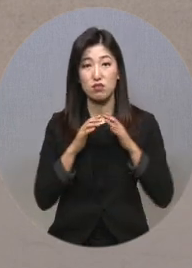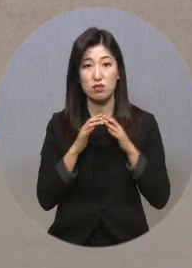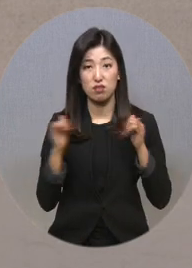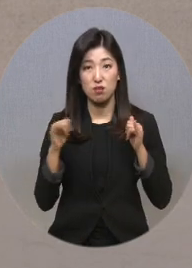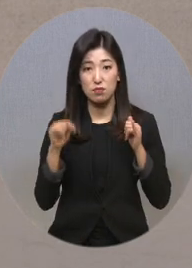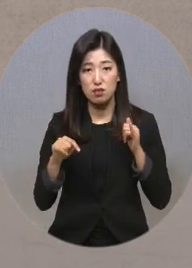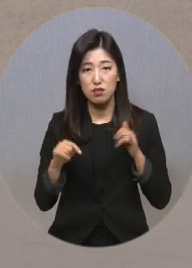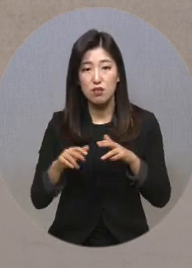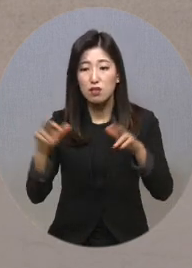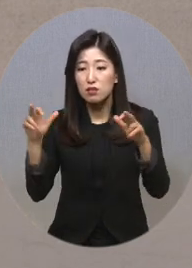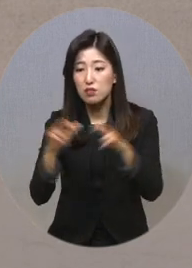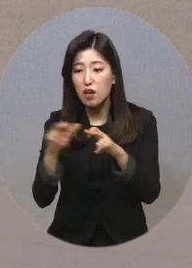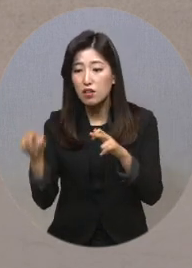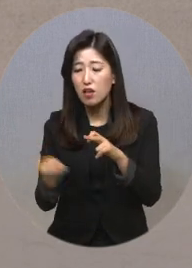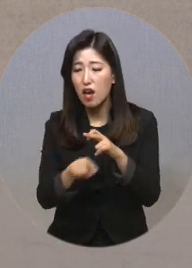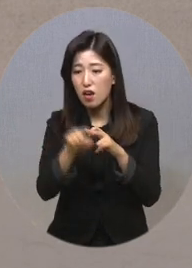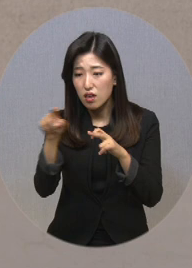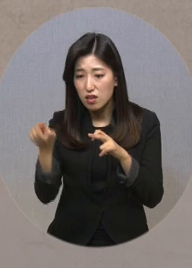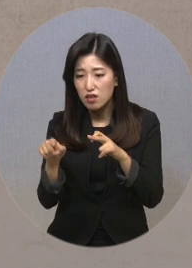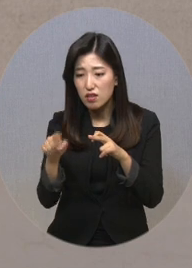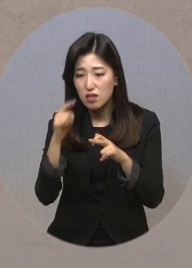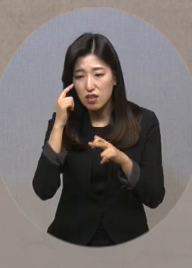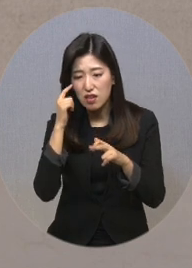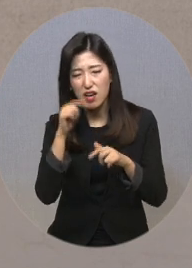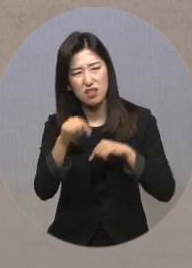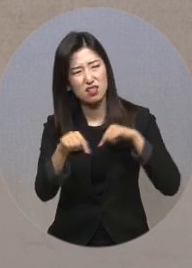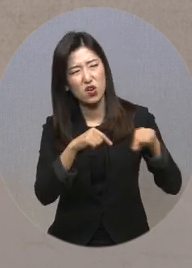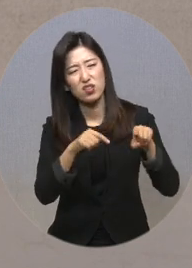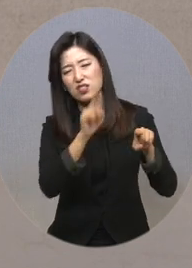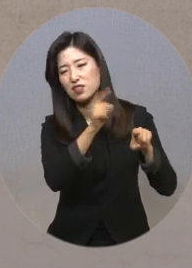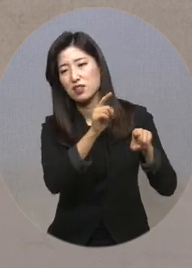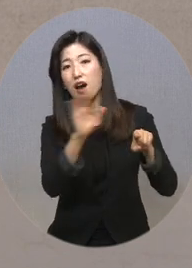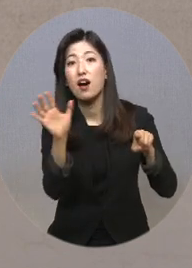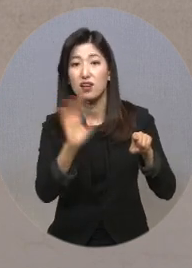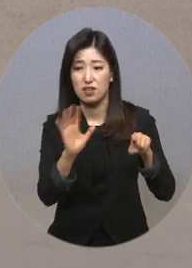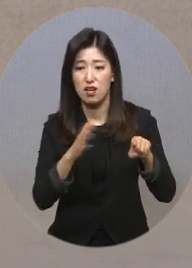그동안 생각하셨던 그런 분만 있는 것이 아니구나